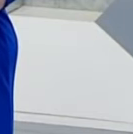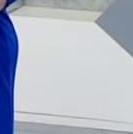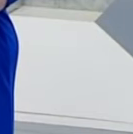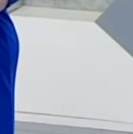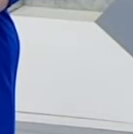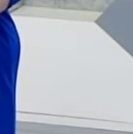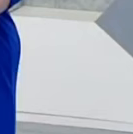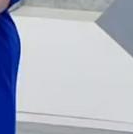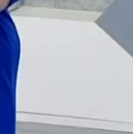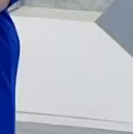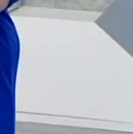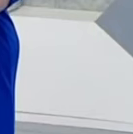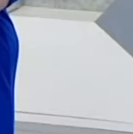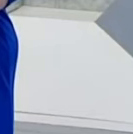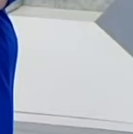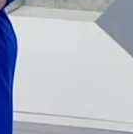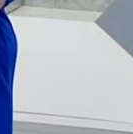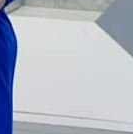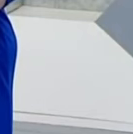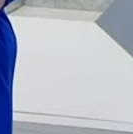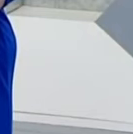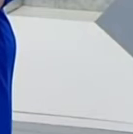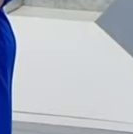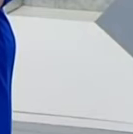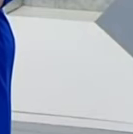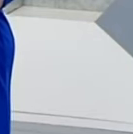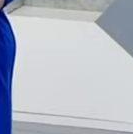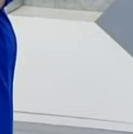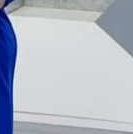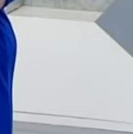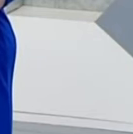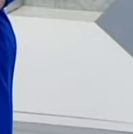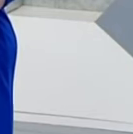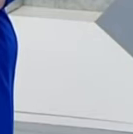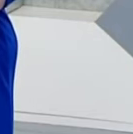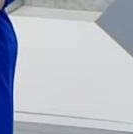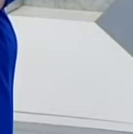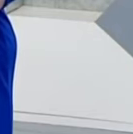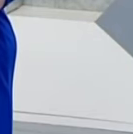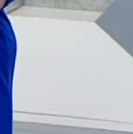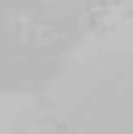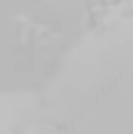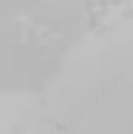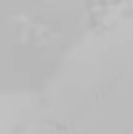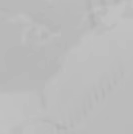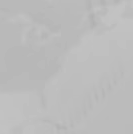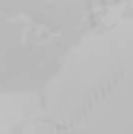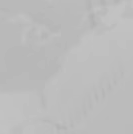GMA Pinoy TV at sa www.gmanews.tv.